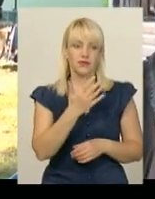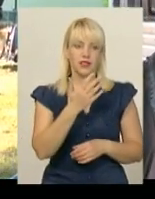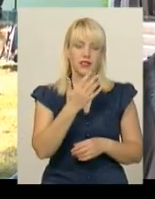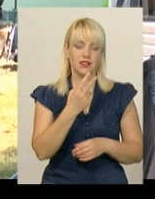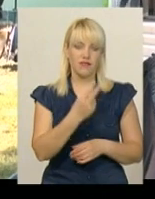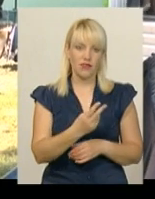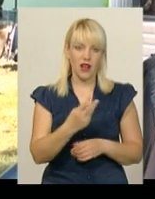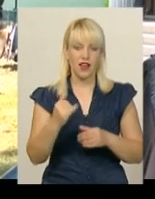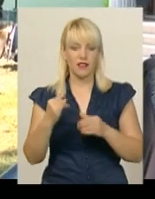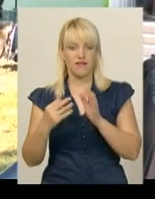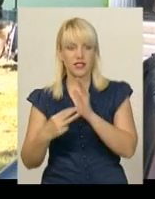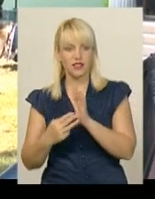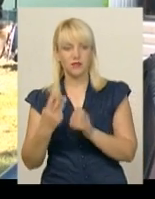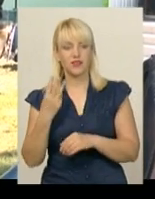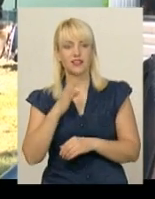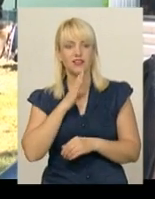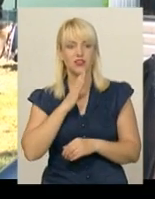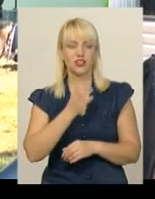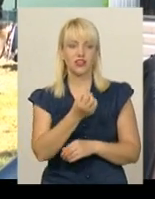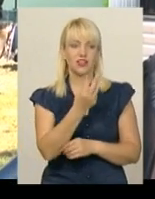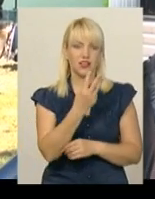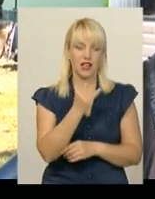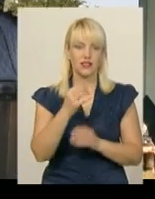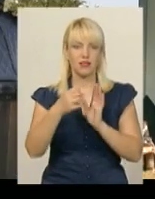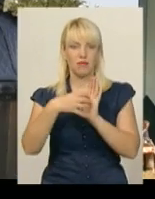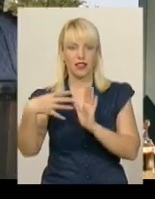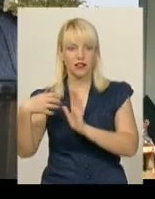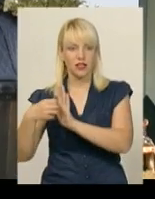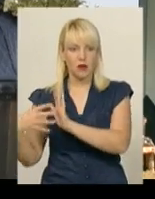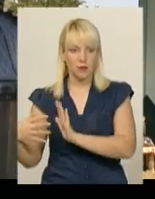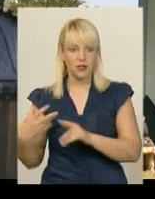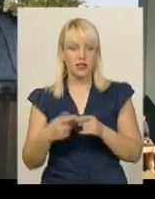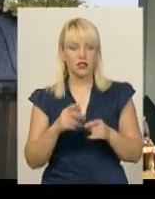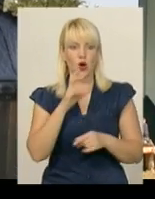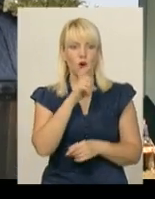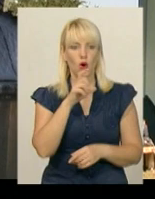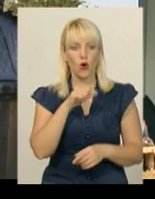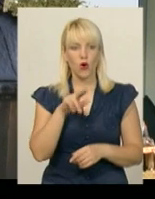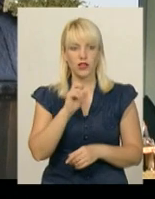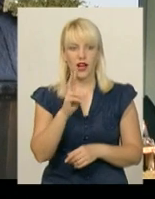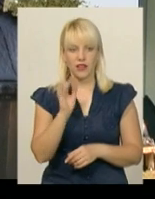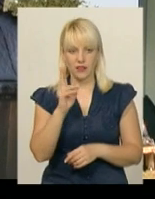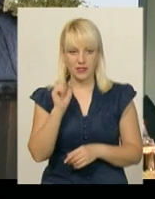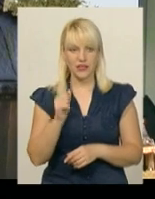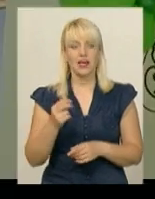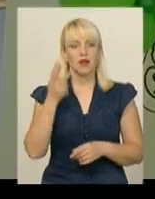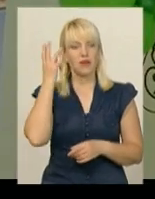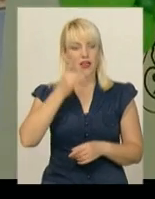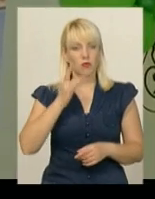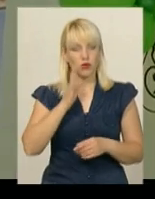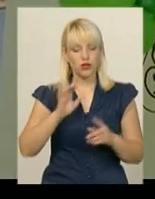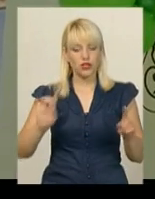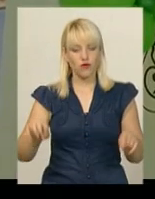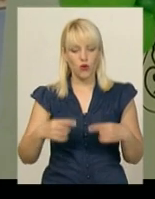і 3 дівчинки, одній 13 і 2 по 15. Про те, що у Ходаківцях Хмельницького району буде створено будинок сімейного